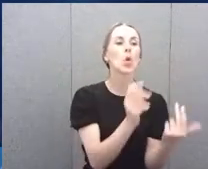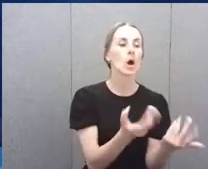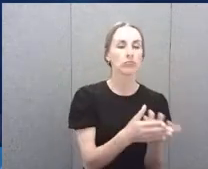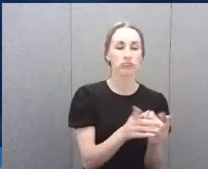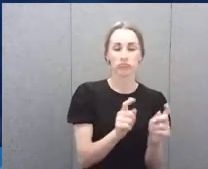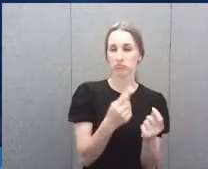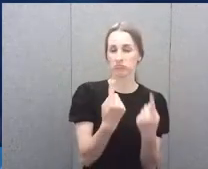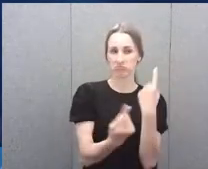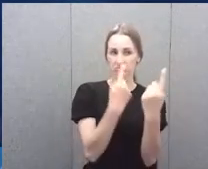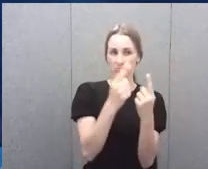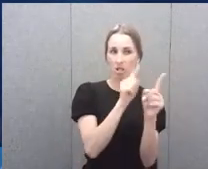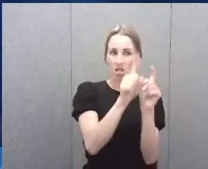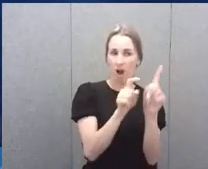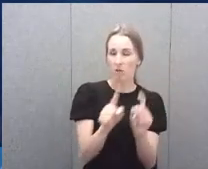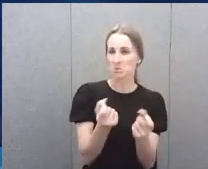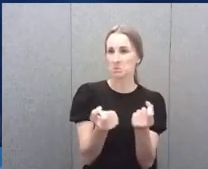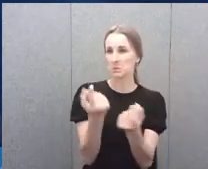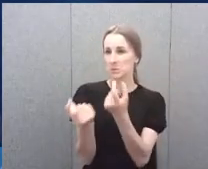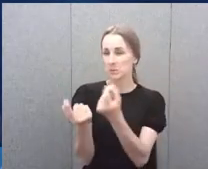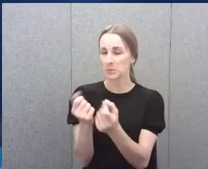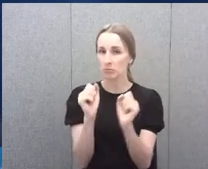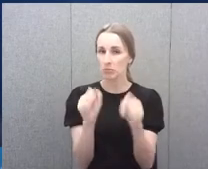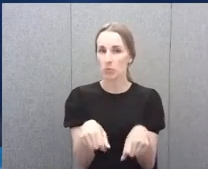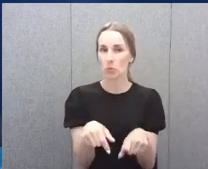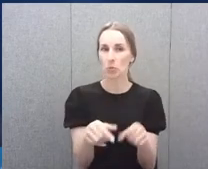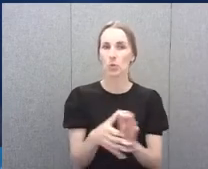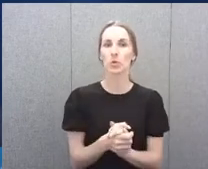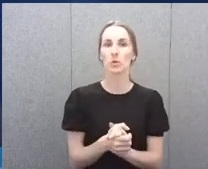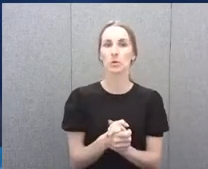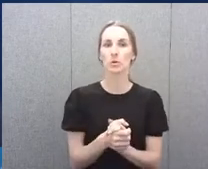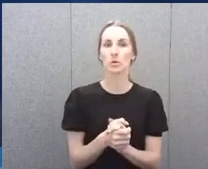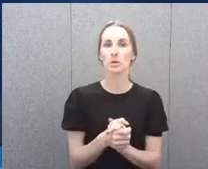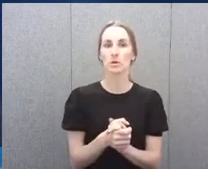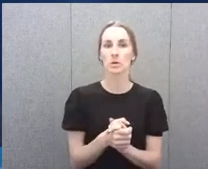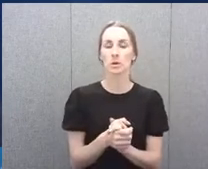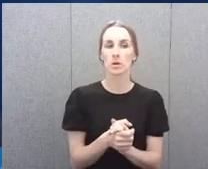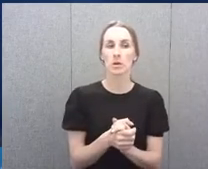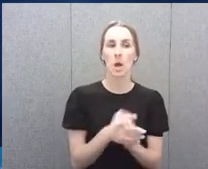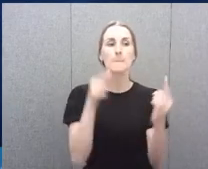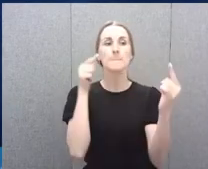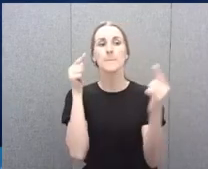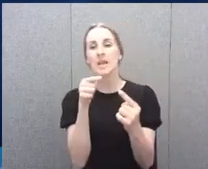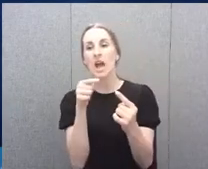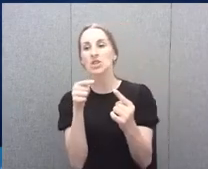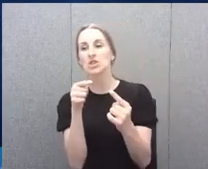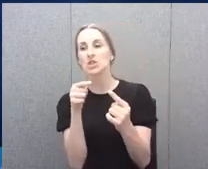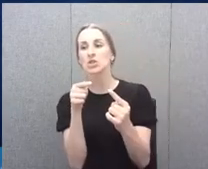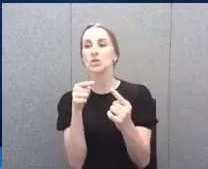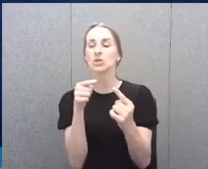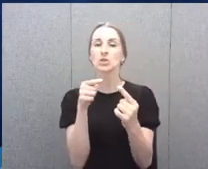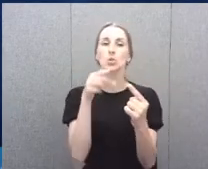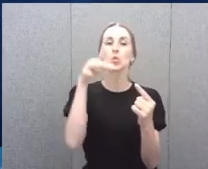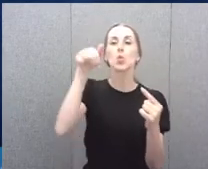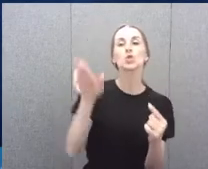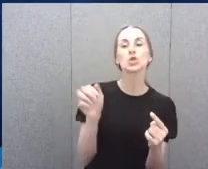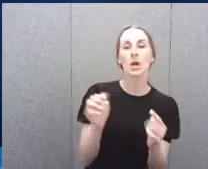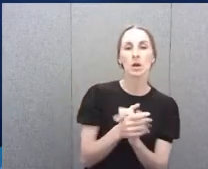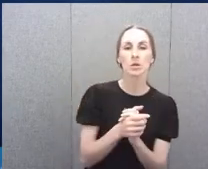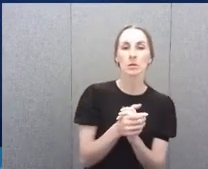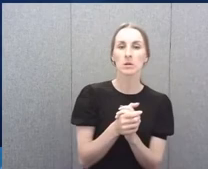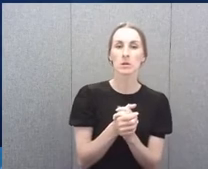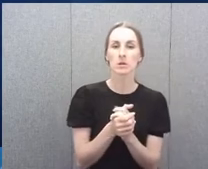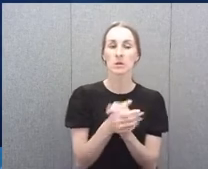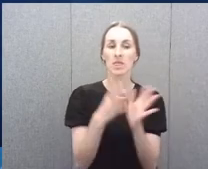флага. В общем, все тут могут задавать такие вопросы или даже более острые вопросы. За что или